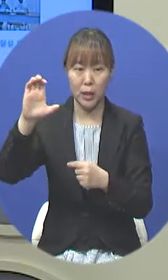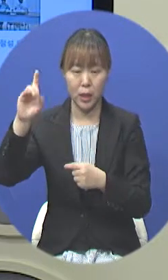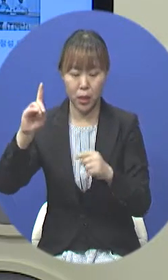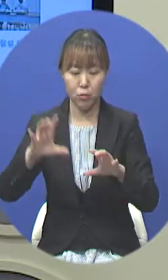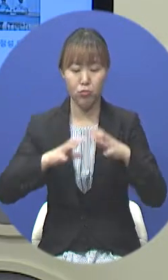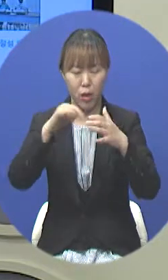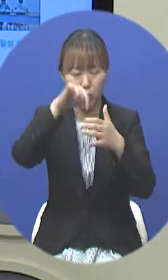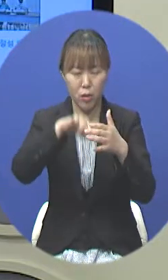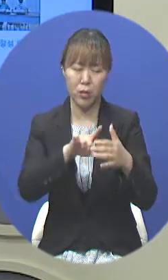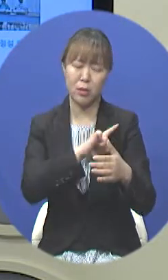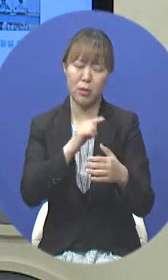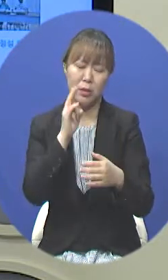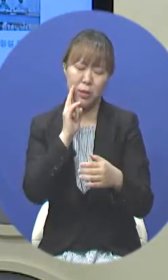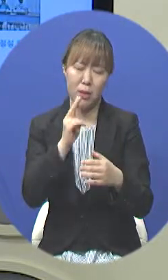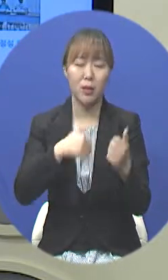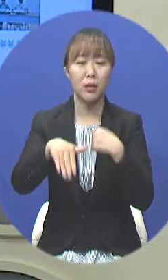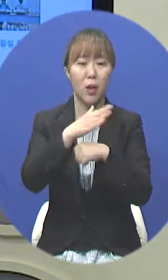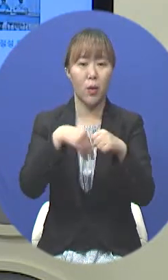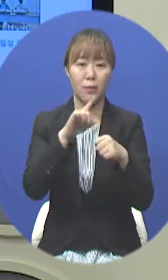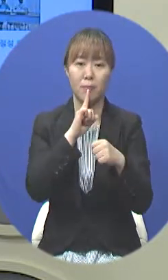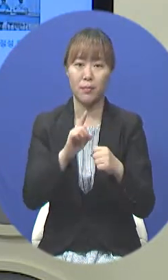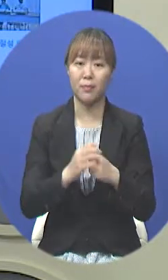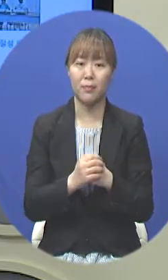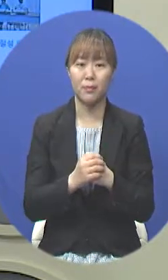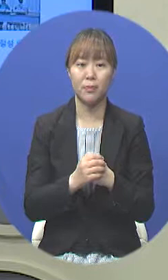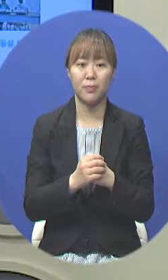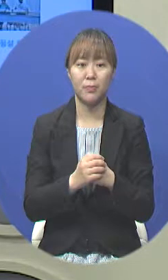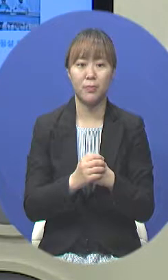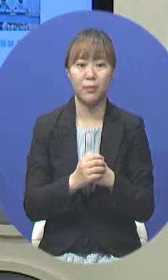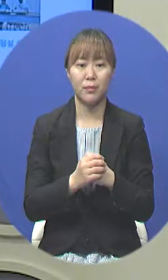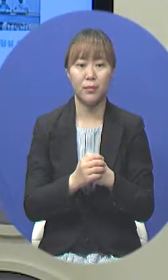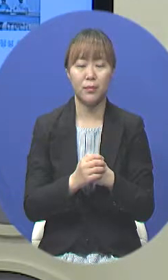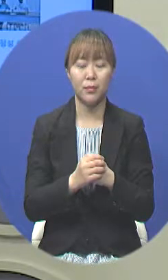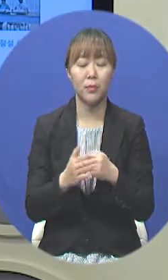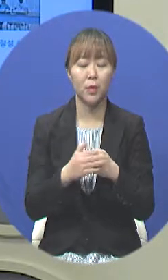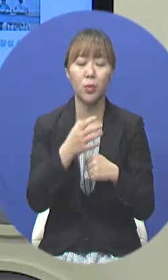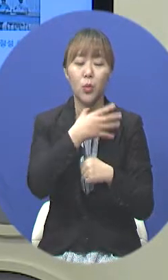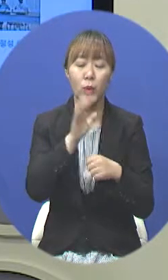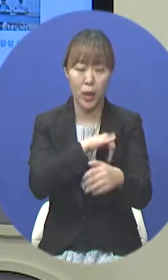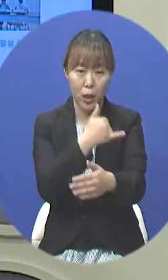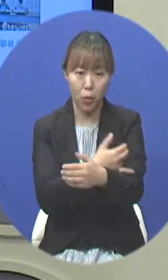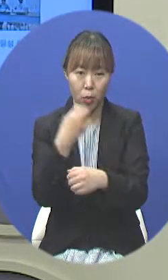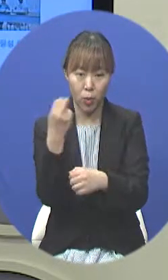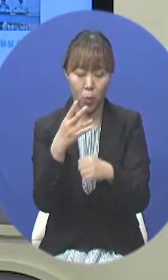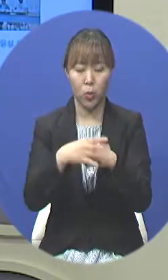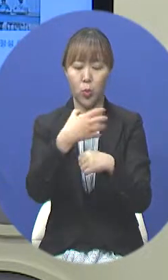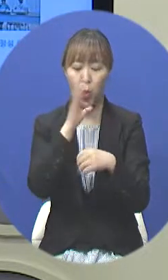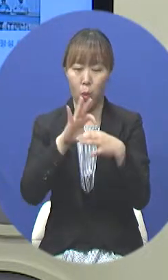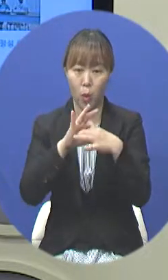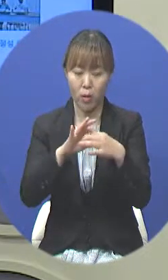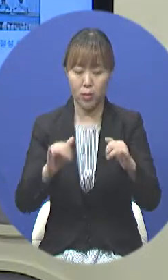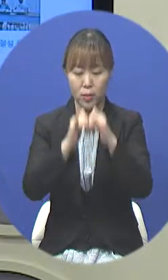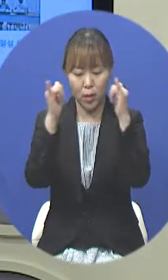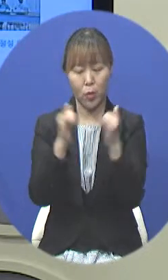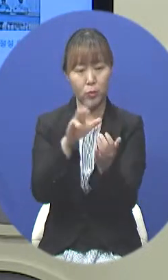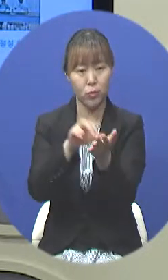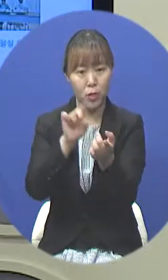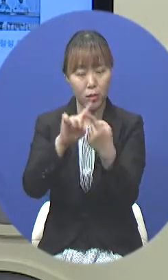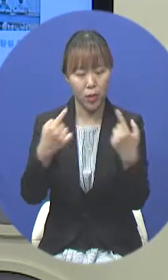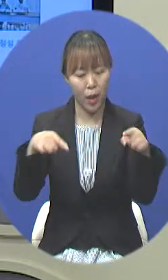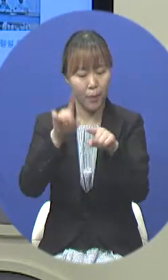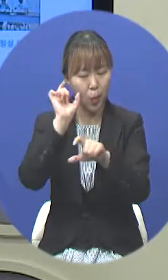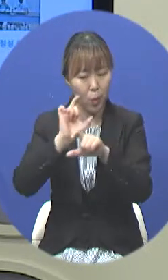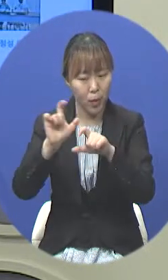중에서 매우 심각한 상황 이라고 덧붙였습니다 따라서 노인 인권 뿐 아니라 노인 관련 서 이 문제들을 함께